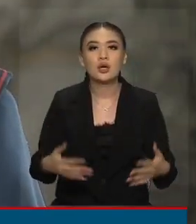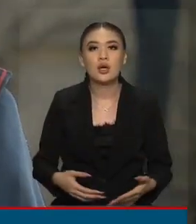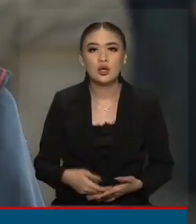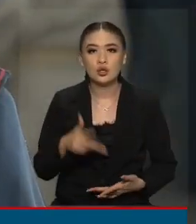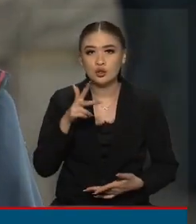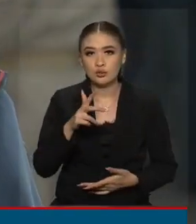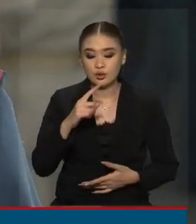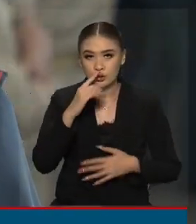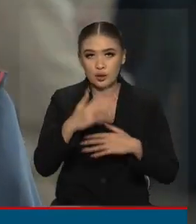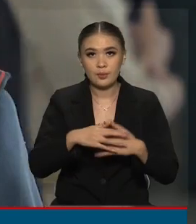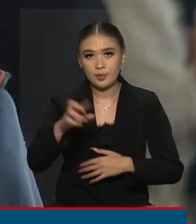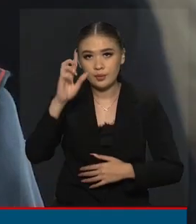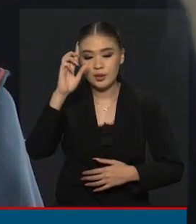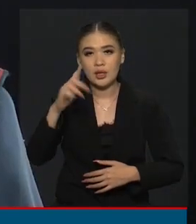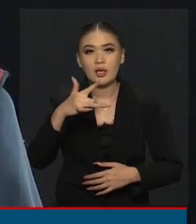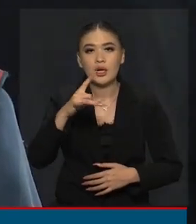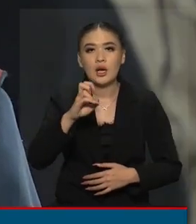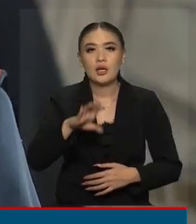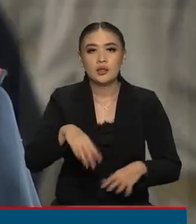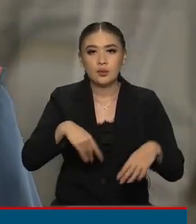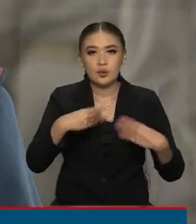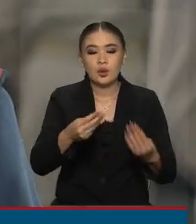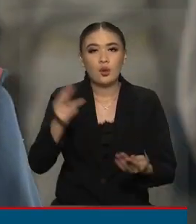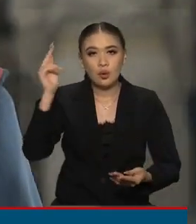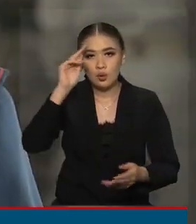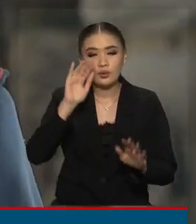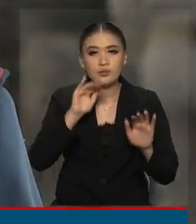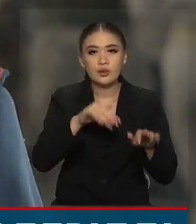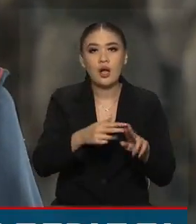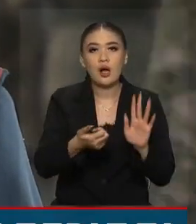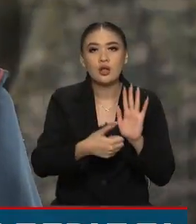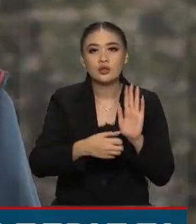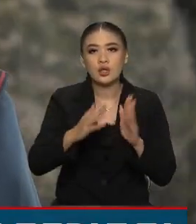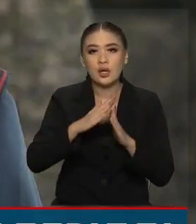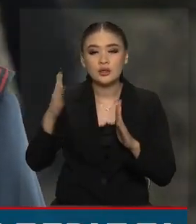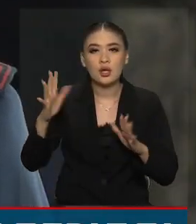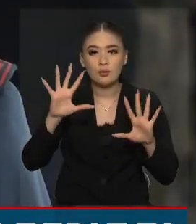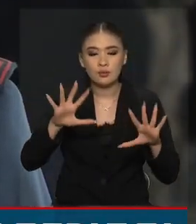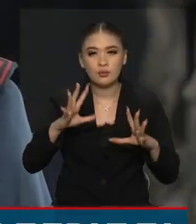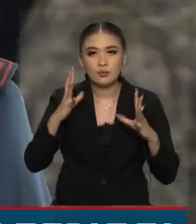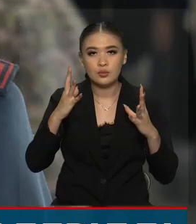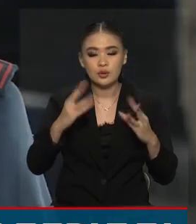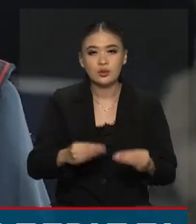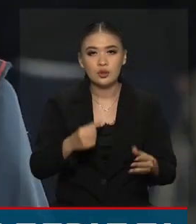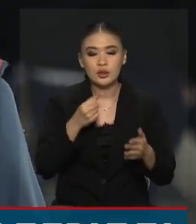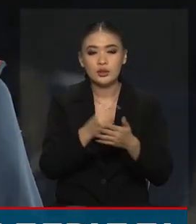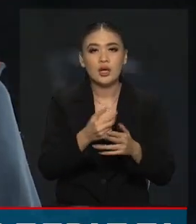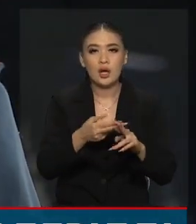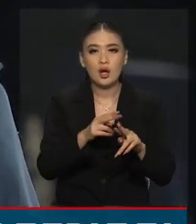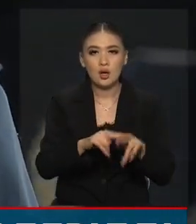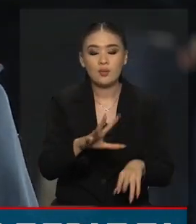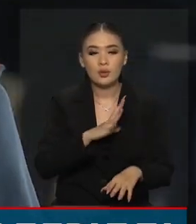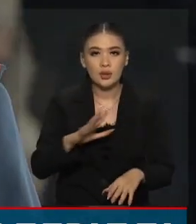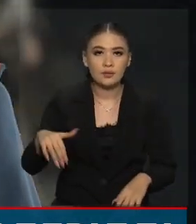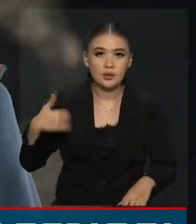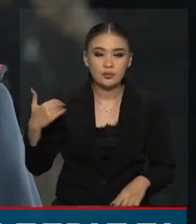3000-ға жуық мемлекеттік грант бөлініп отыр оқуға түсуге. Соның 600-ден астамы бұл күнге дейін қолданылды. Тағы